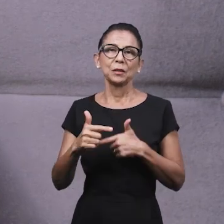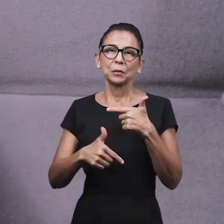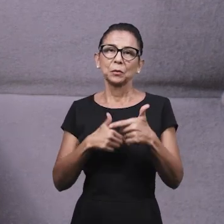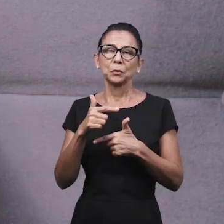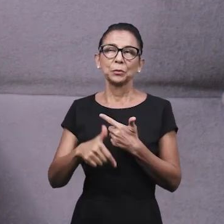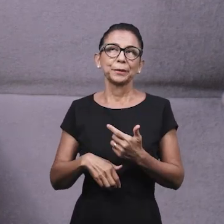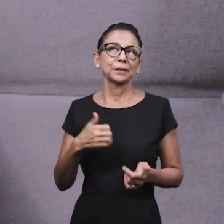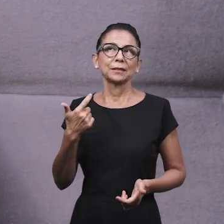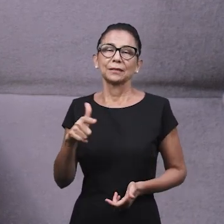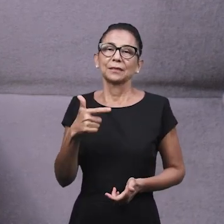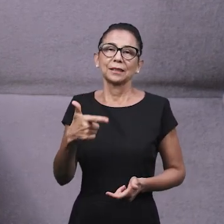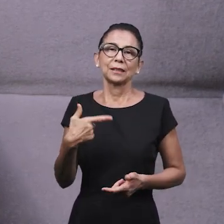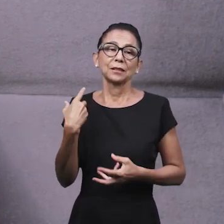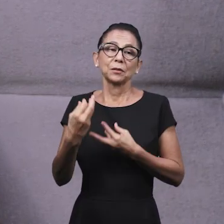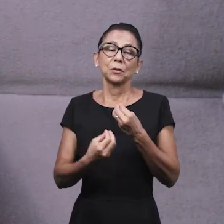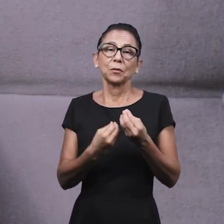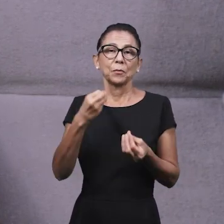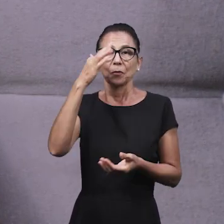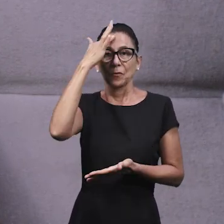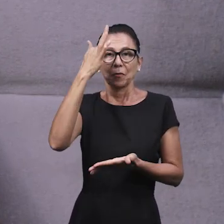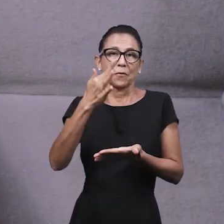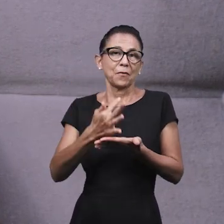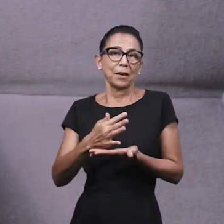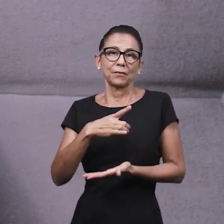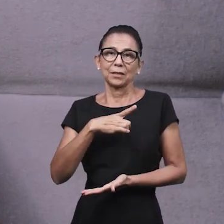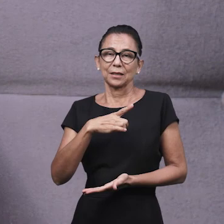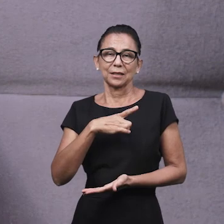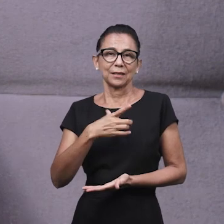qui a peu ou aucune importance.